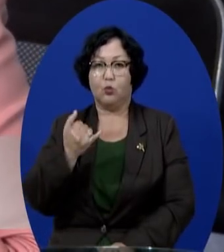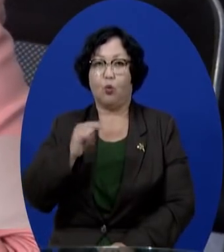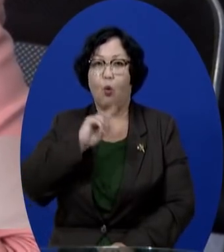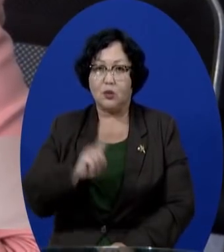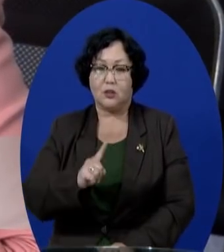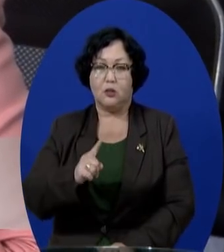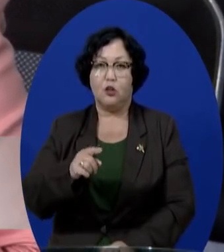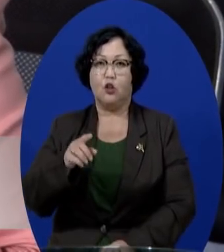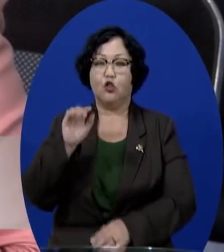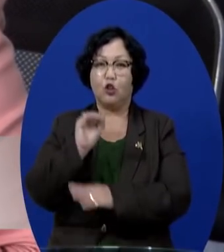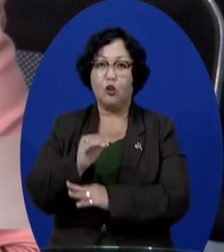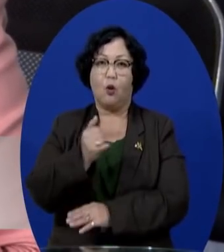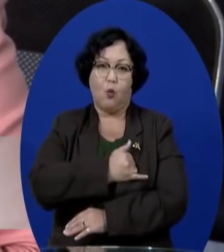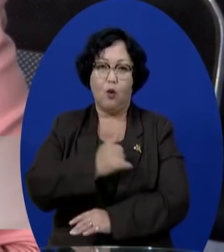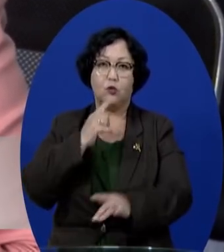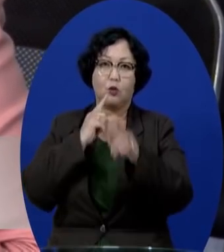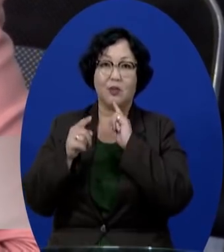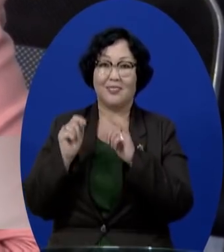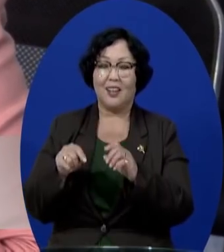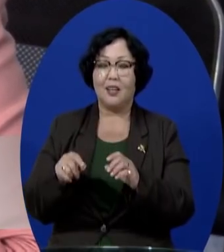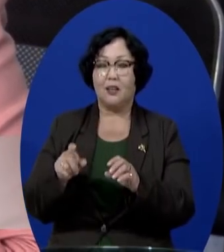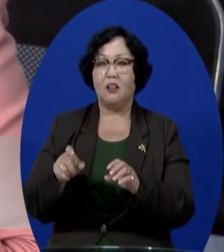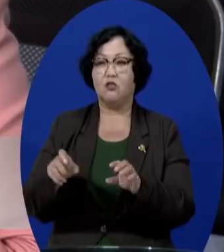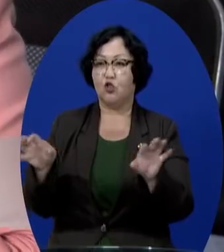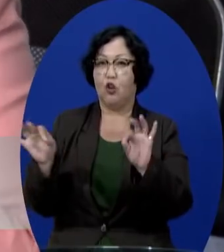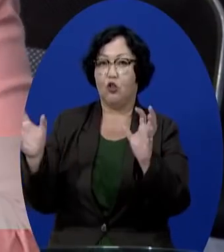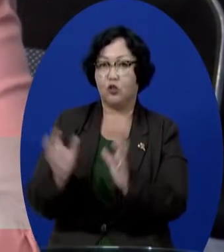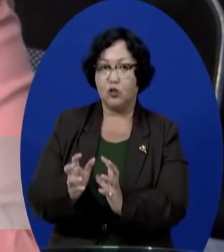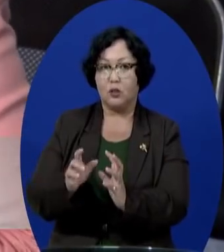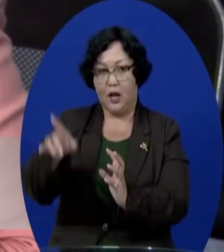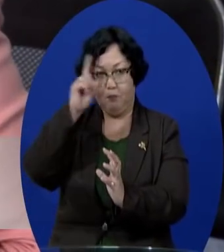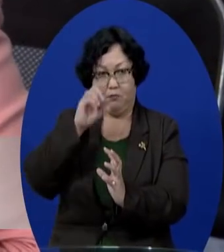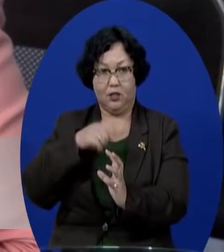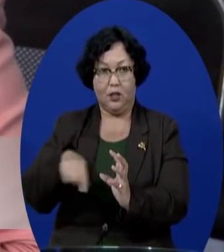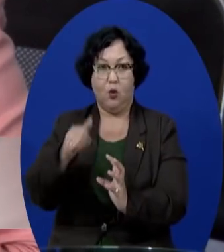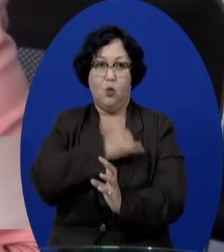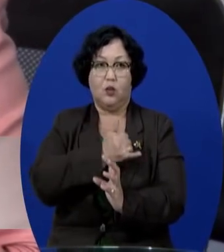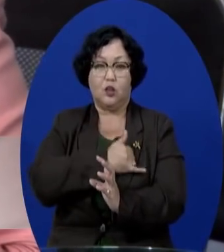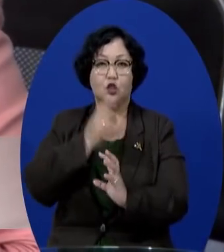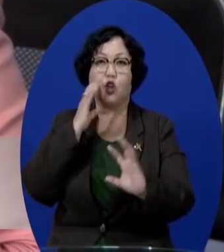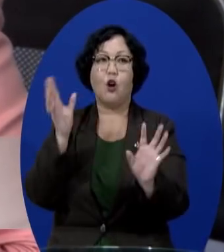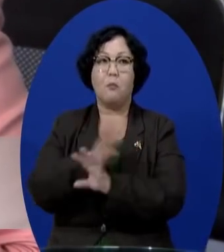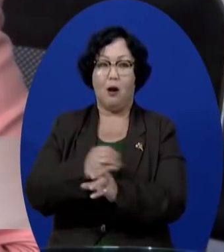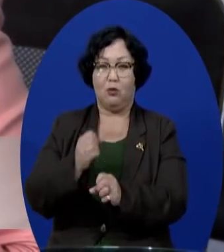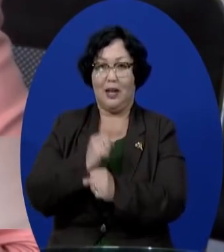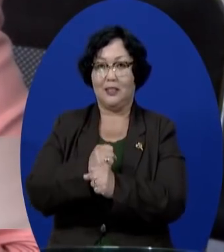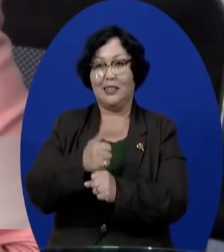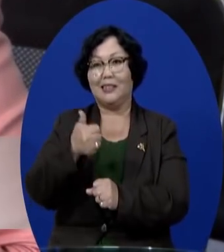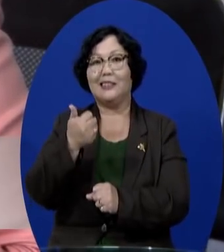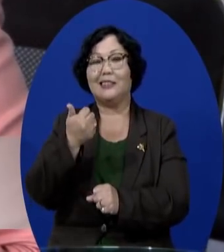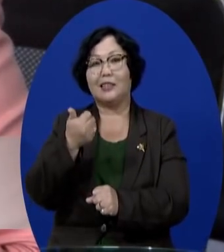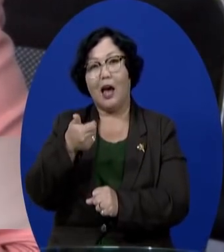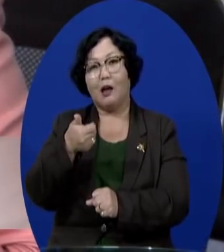тэр төлөөлөн удирдах зөвлөлөөс сонгогдсон, томилогдсон тухайн эмнэлгийн удирдлагын менежментээс их зүйл шалтгаалж байна гэдэг